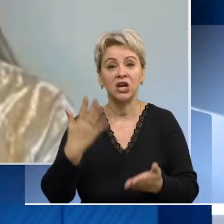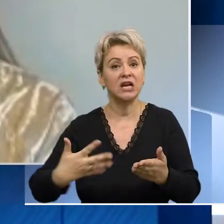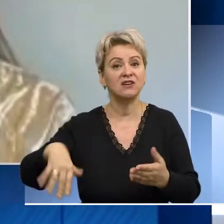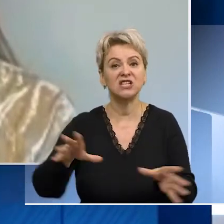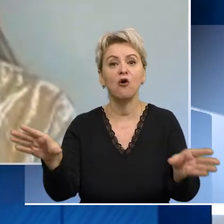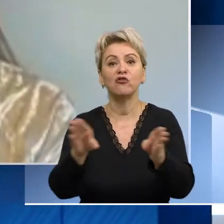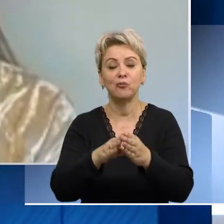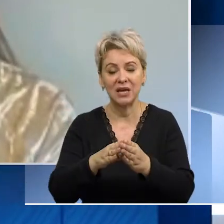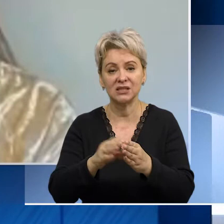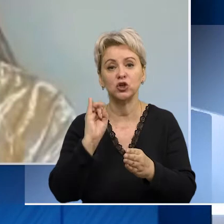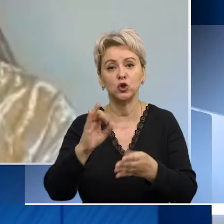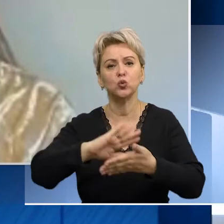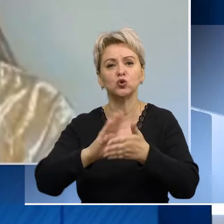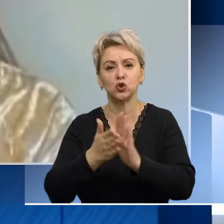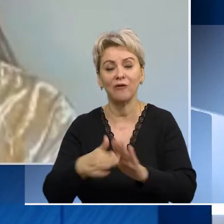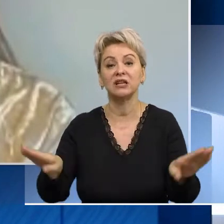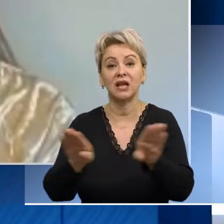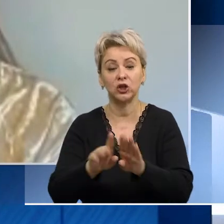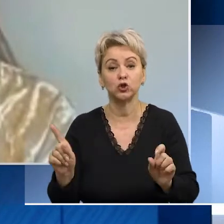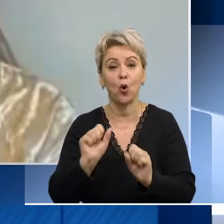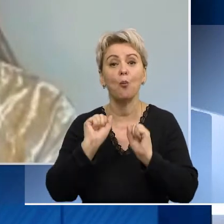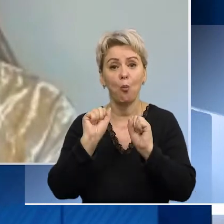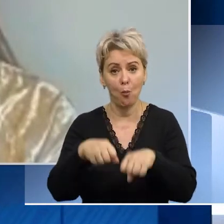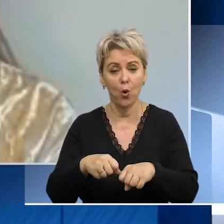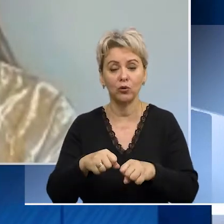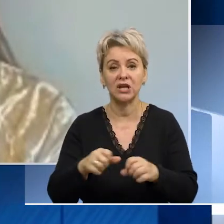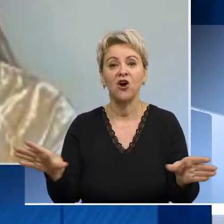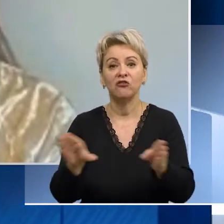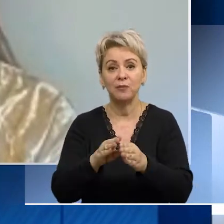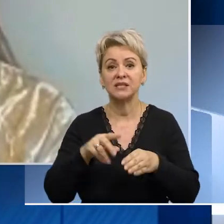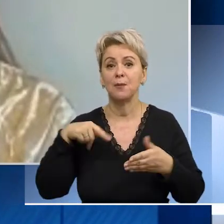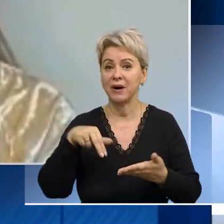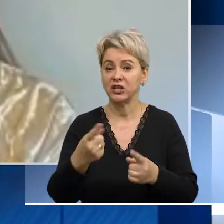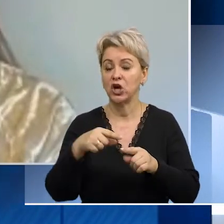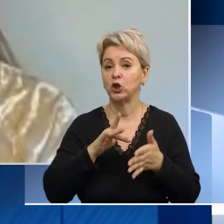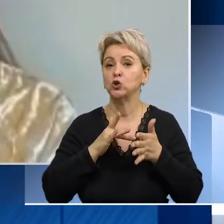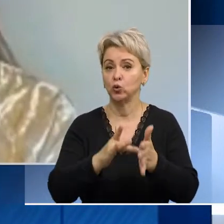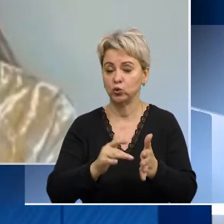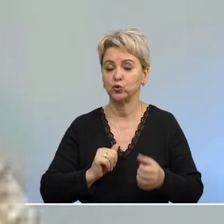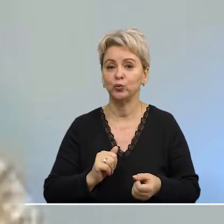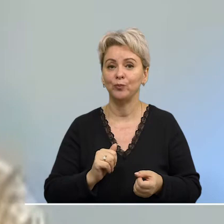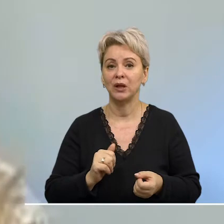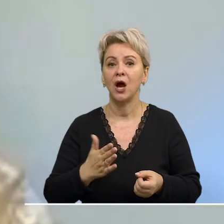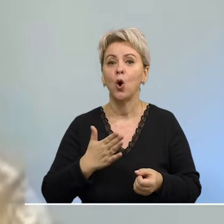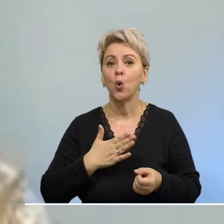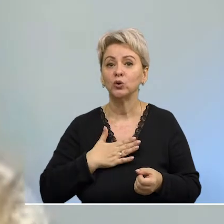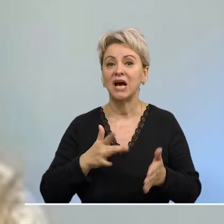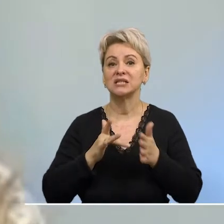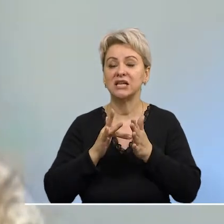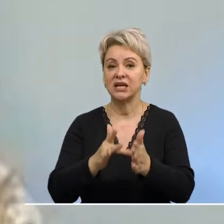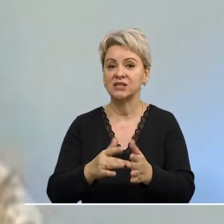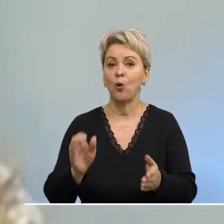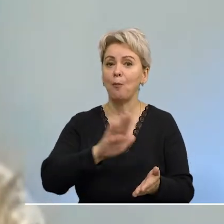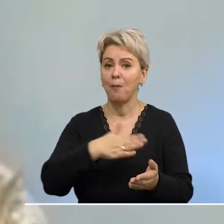или это все вместе и условия таковы, что они могут вместе проходить эти экскурсии? У нас